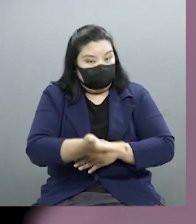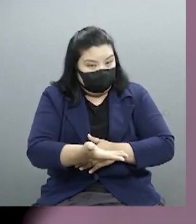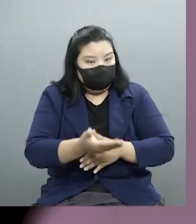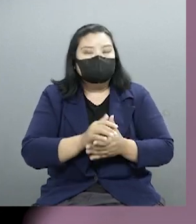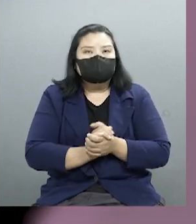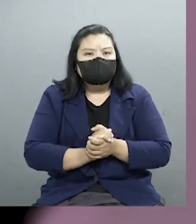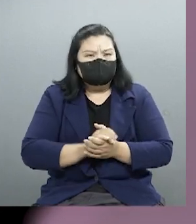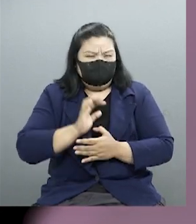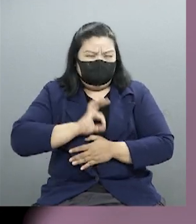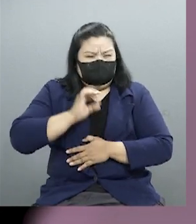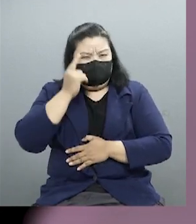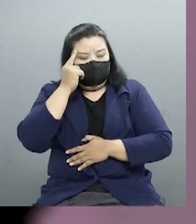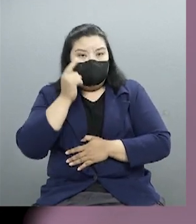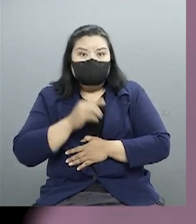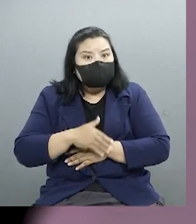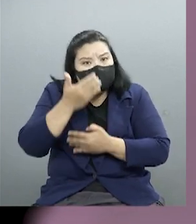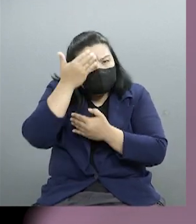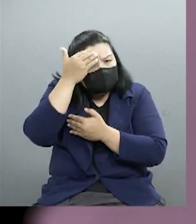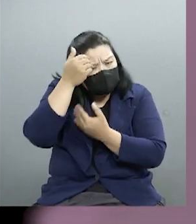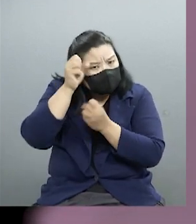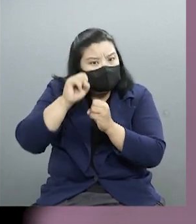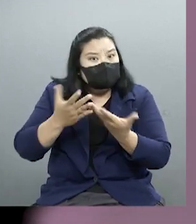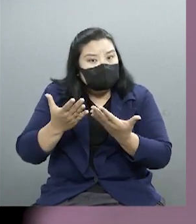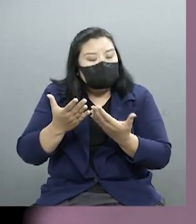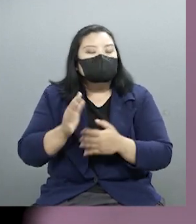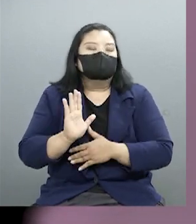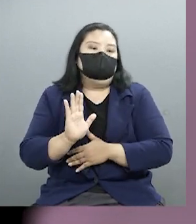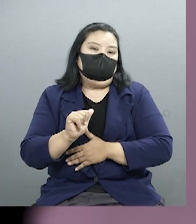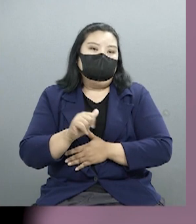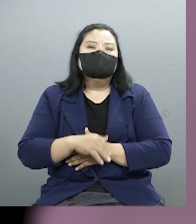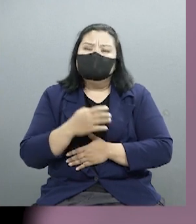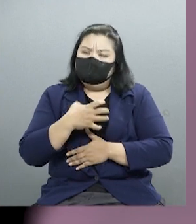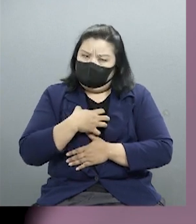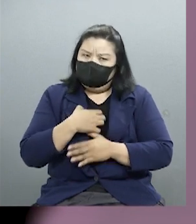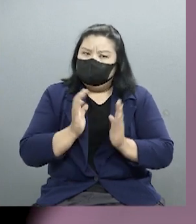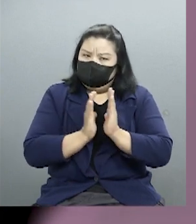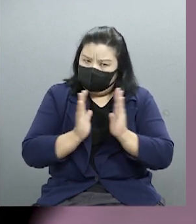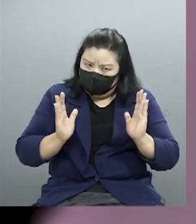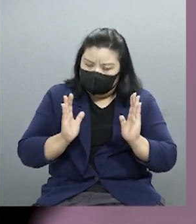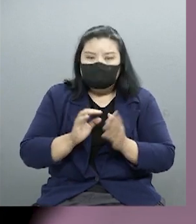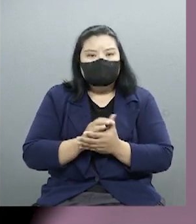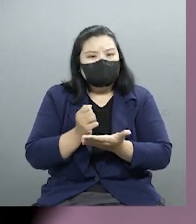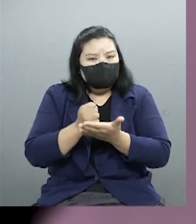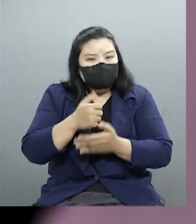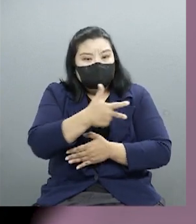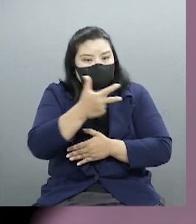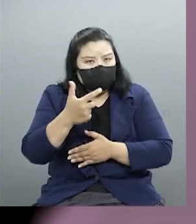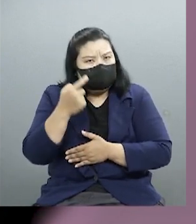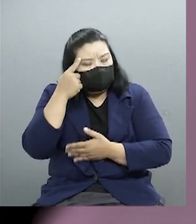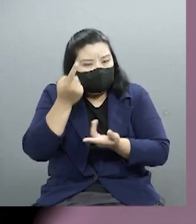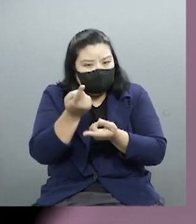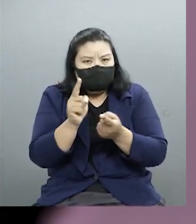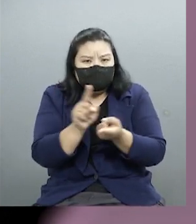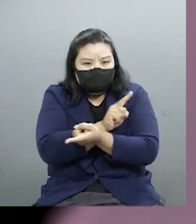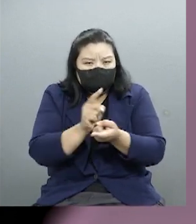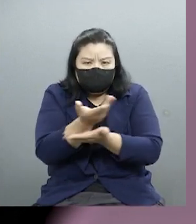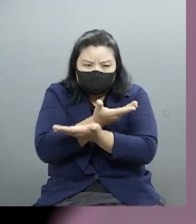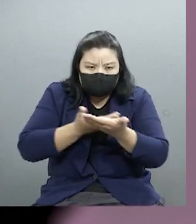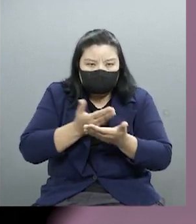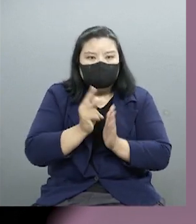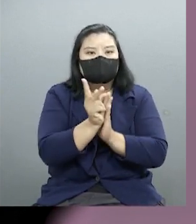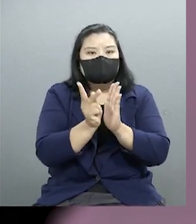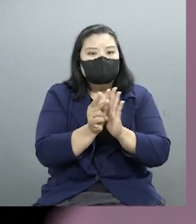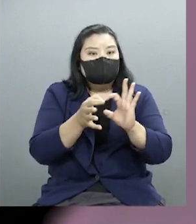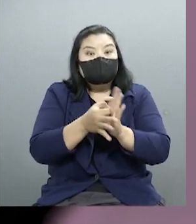าบอกว่าคิดว่าเรื่องนี้จะไม่มีสื่อไหนสนใจทำซะแล้วขอบคุณสื่อที่ช่วยผลักดันให้สังคมร่วมกันขบคิด